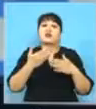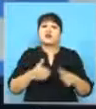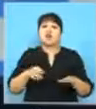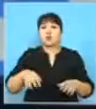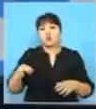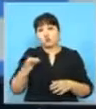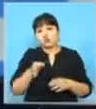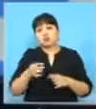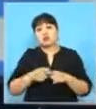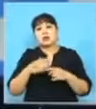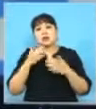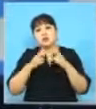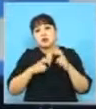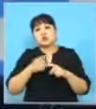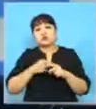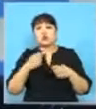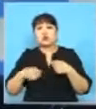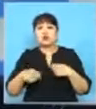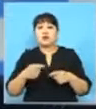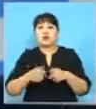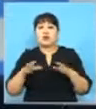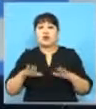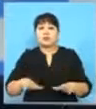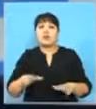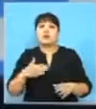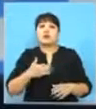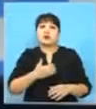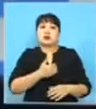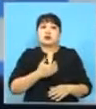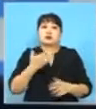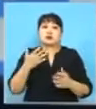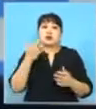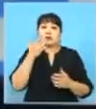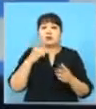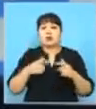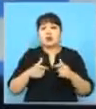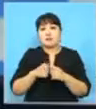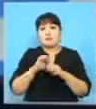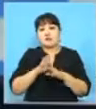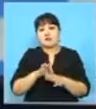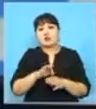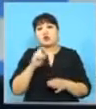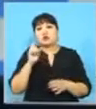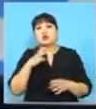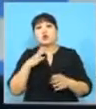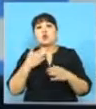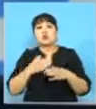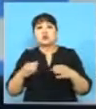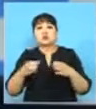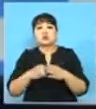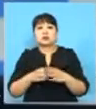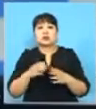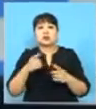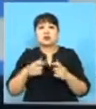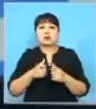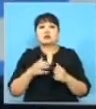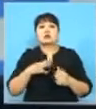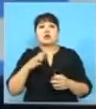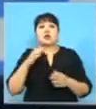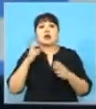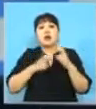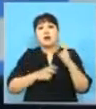области производственной части торговые объекты. Немецкая транснациональная компания «БАС» – мировой лидер в химической отрасли, рассматривает возможность локализации производства